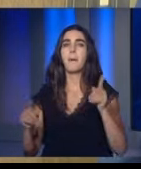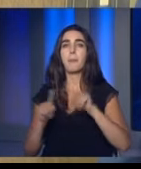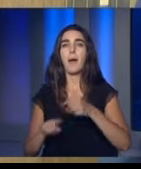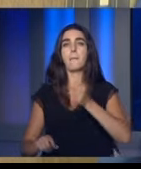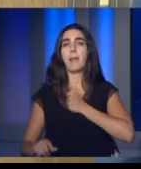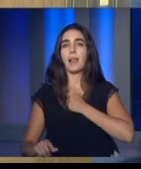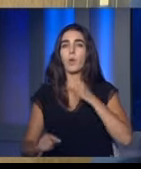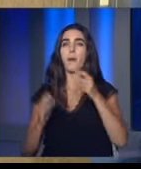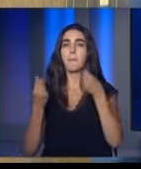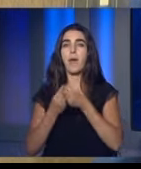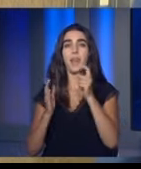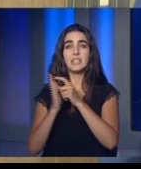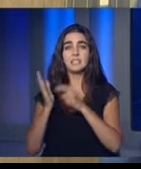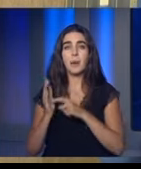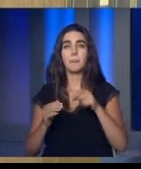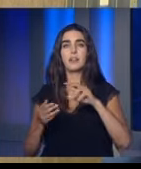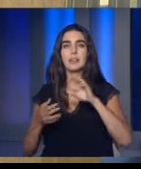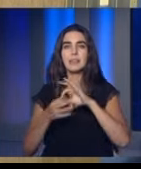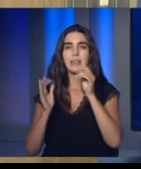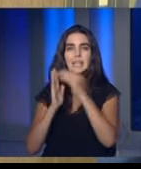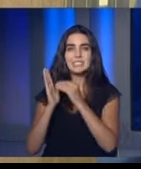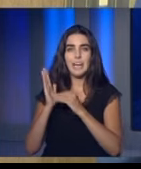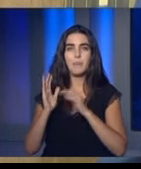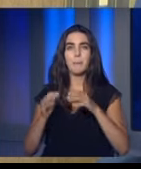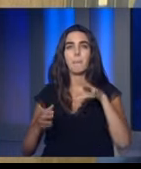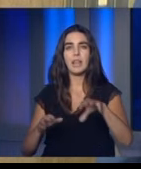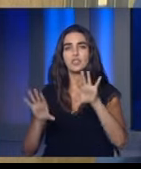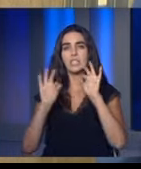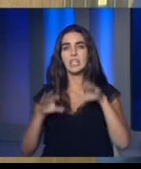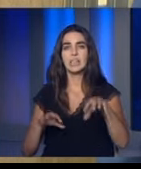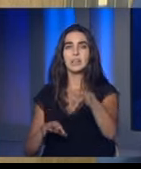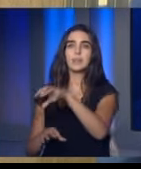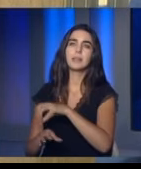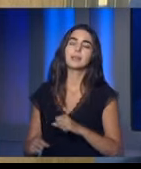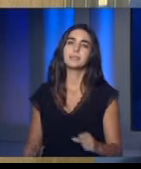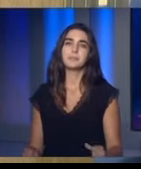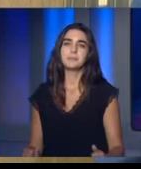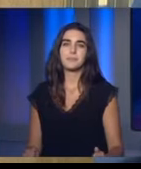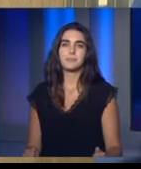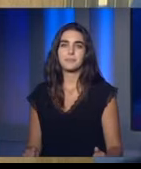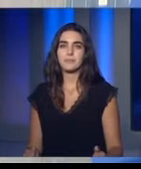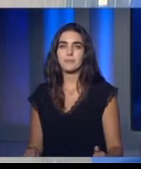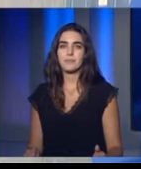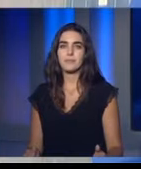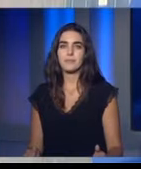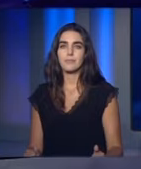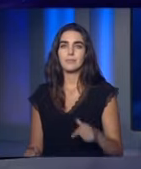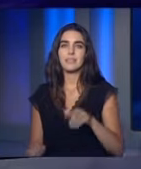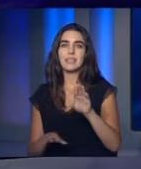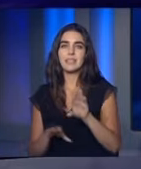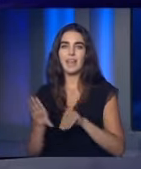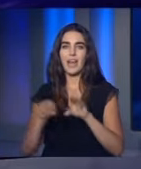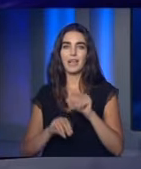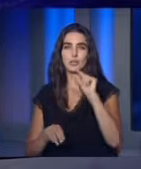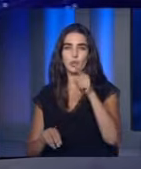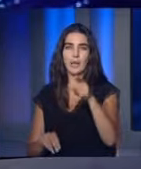وانسجاما مع الحداثة وانسجاما مع البيئة ومع الملكية ومع نظام وتنظيم المدن الجديد.